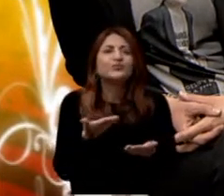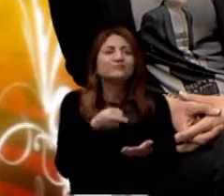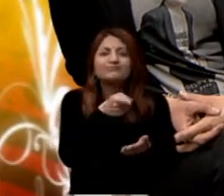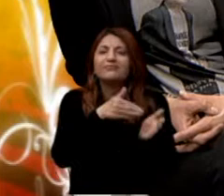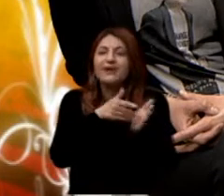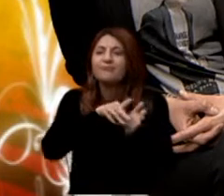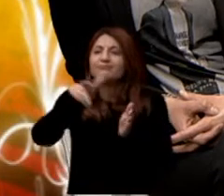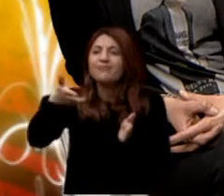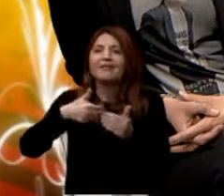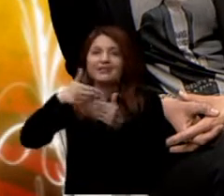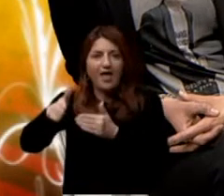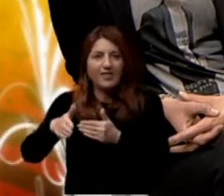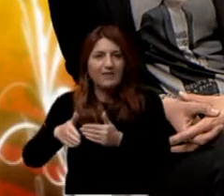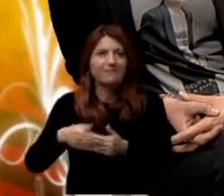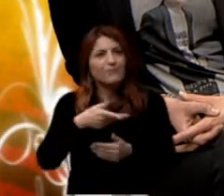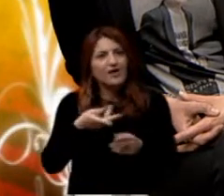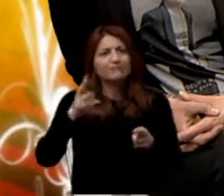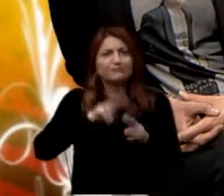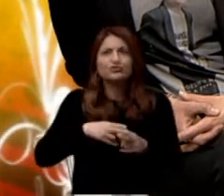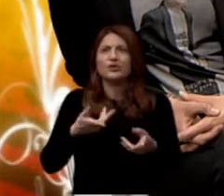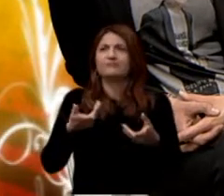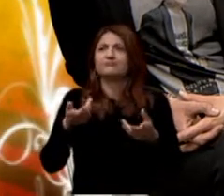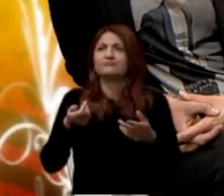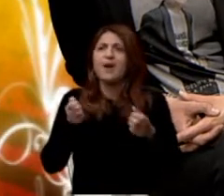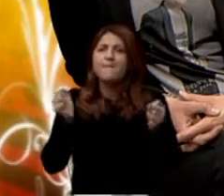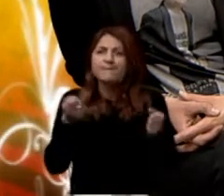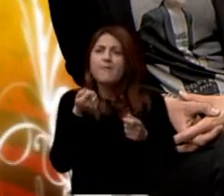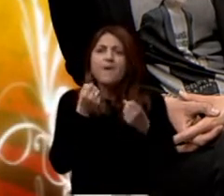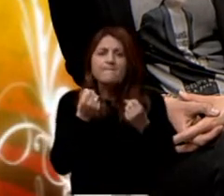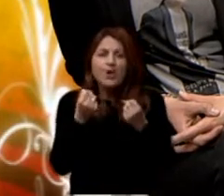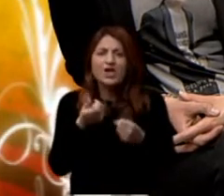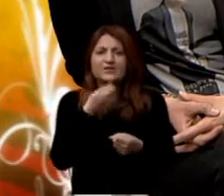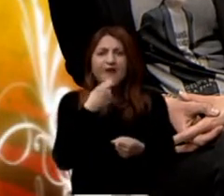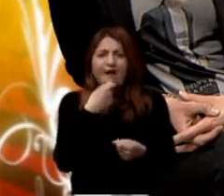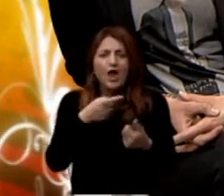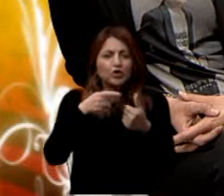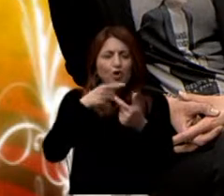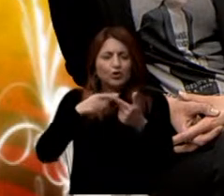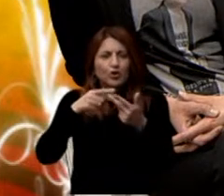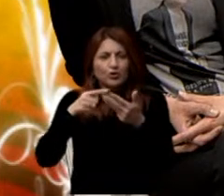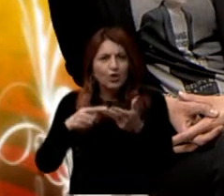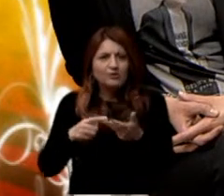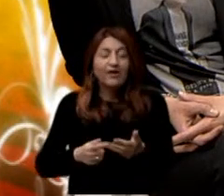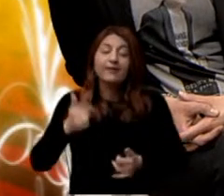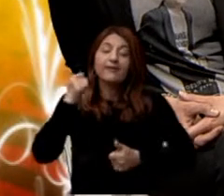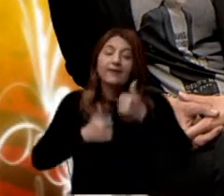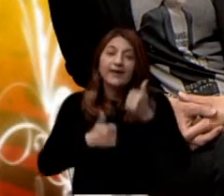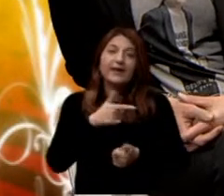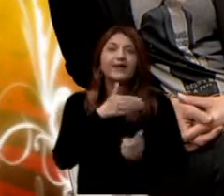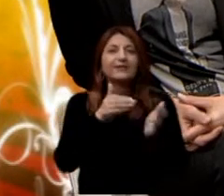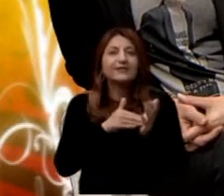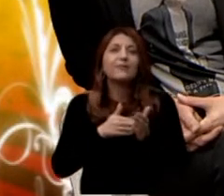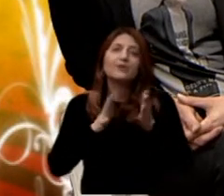stariju osobu da mora pojačati prehranu za to, to i to, da treba poduzeti ili čak treba ići